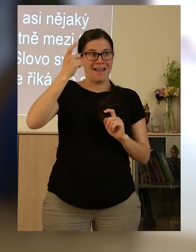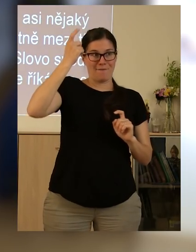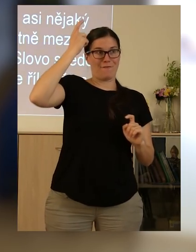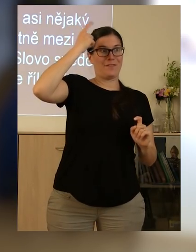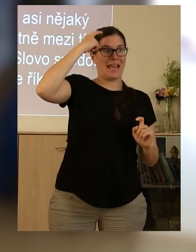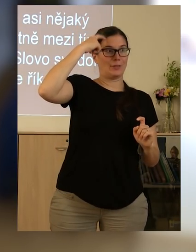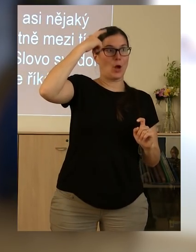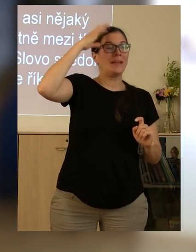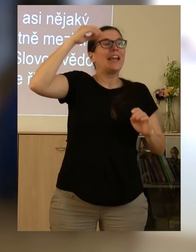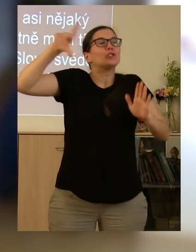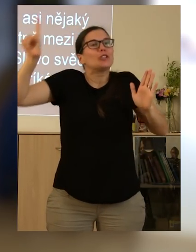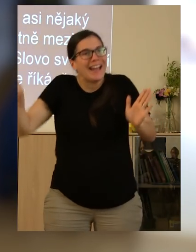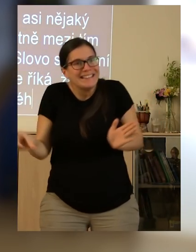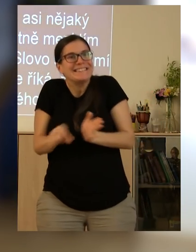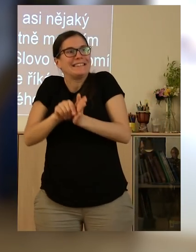nějaké vědomí.